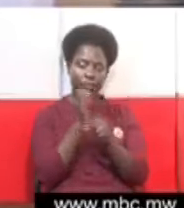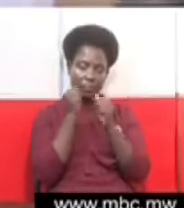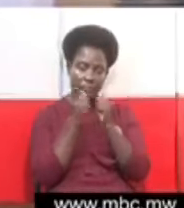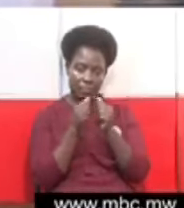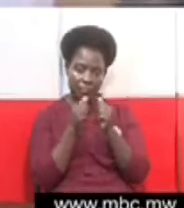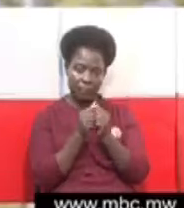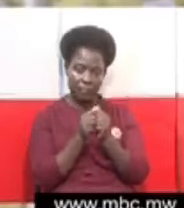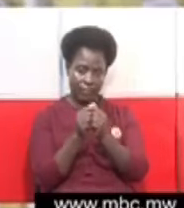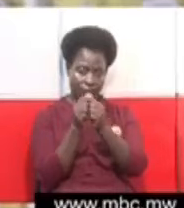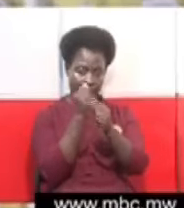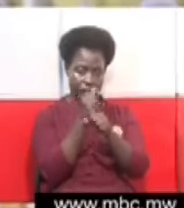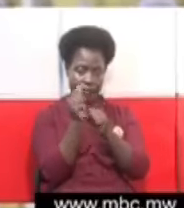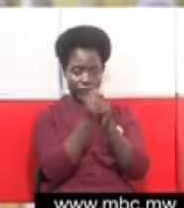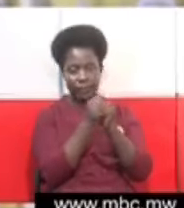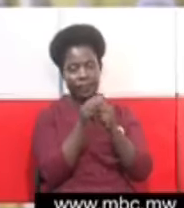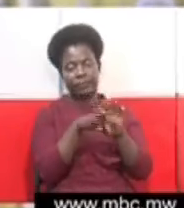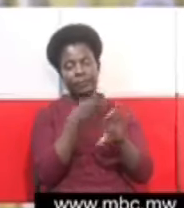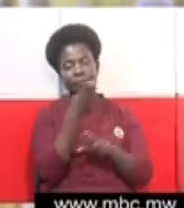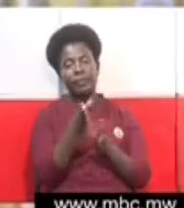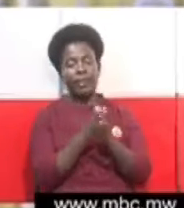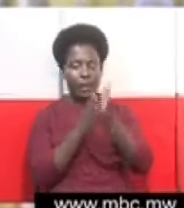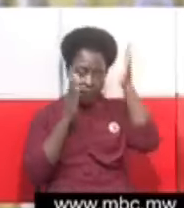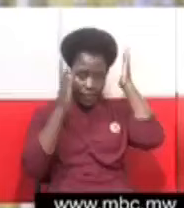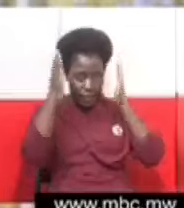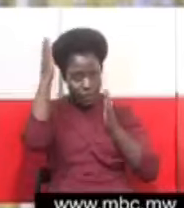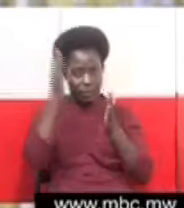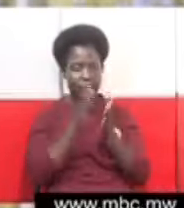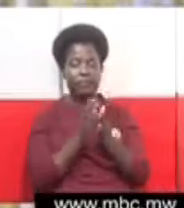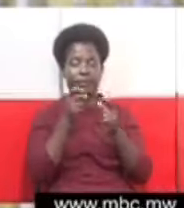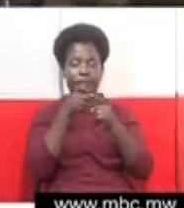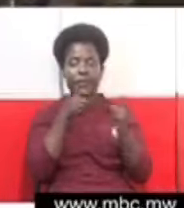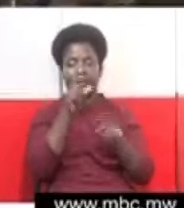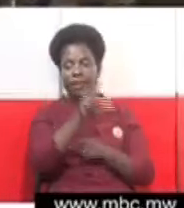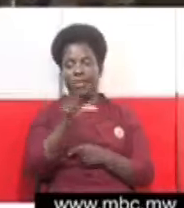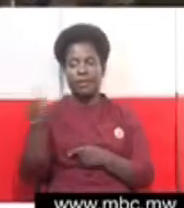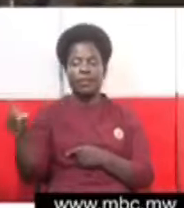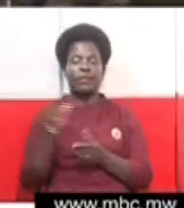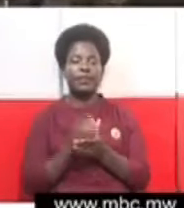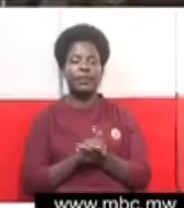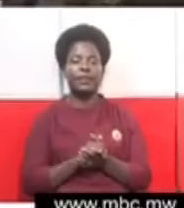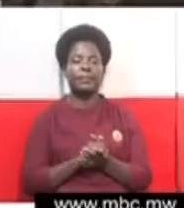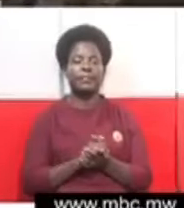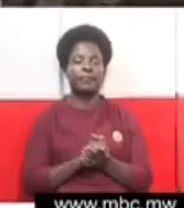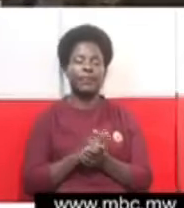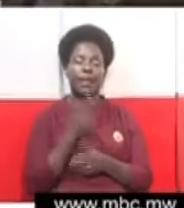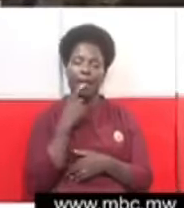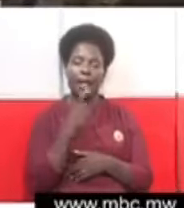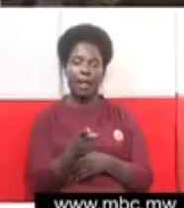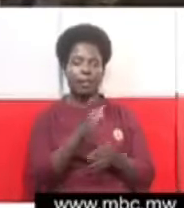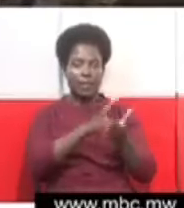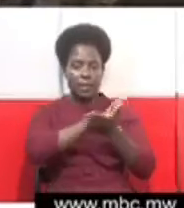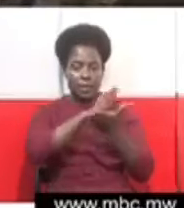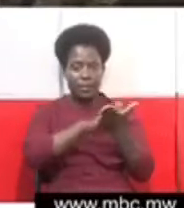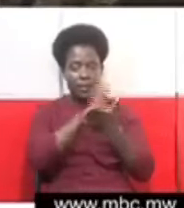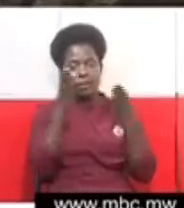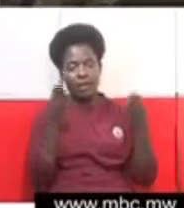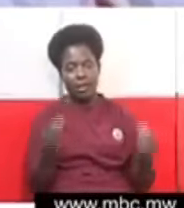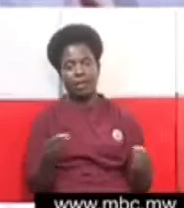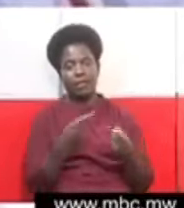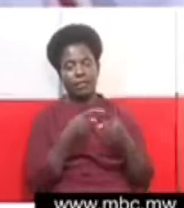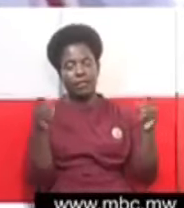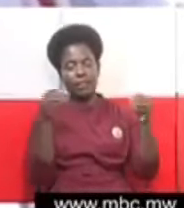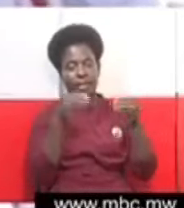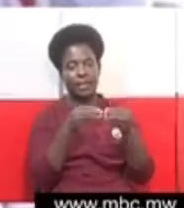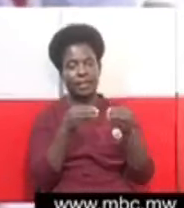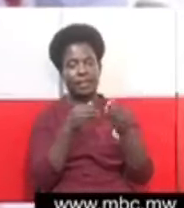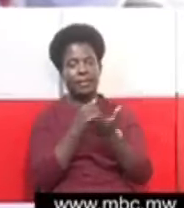manja popeza mayankho. Bishop Mthandizi mwa Archdiocese ya Lilongwe a Vincent Mwakhwawa atali ndi chiyembekezo kuti mkumanowu